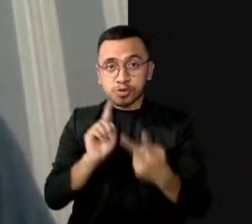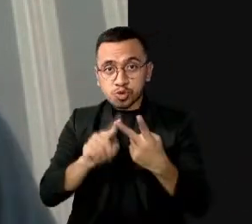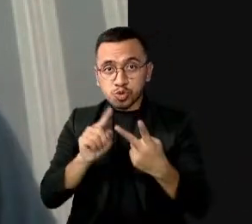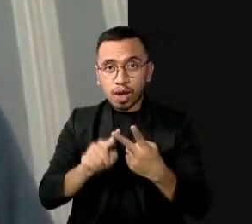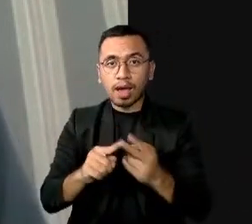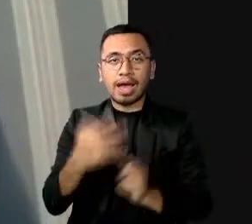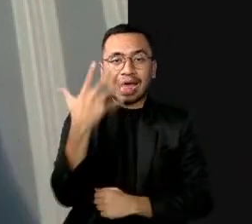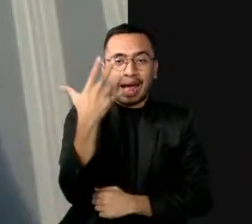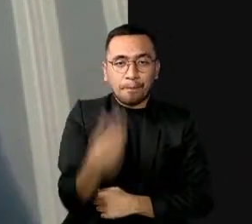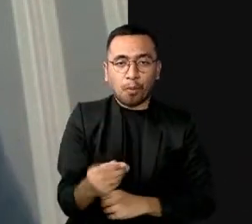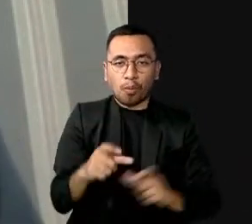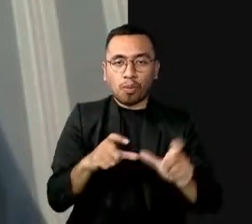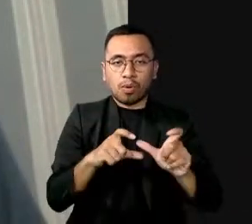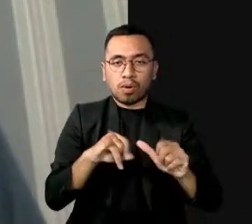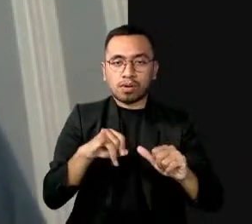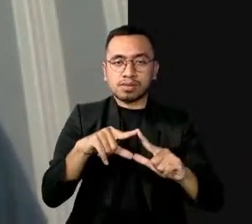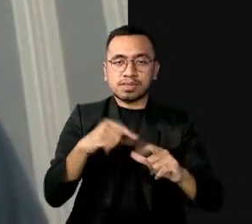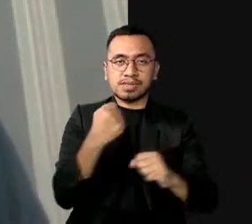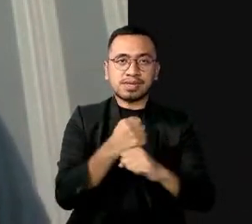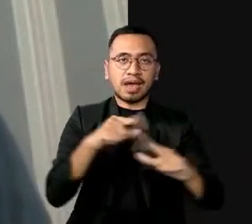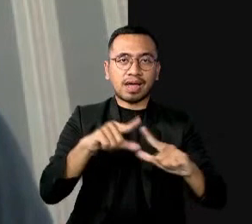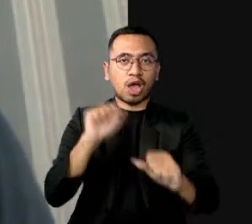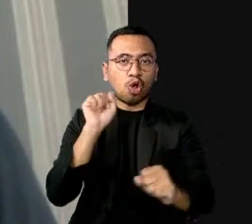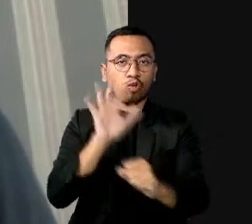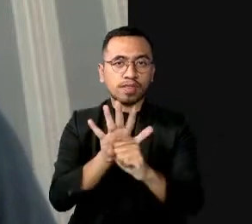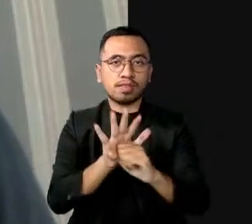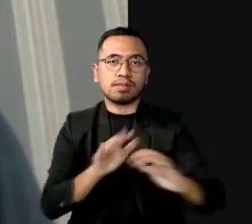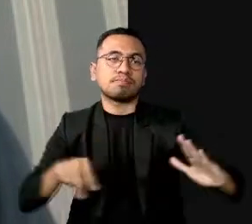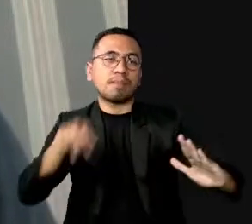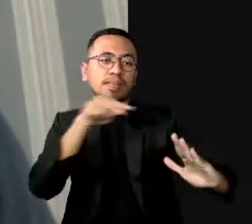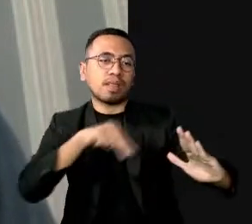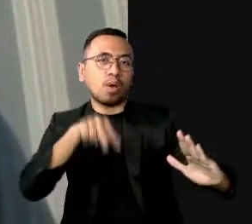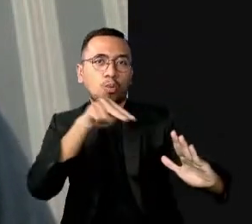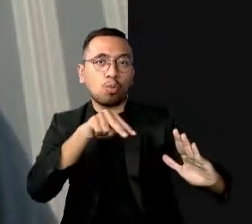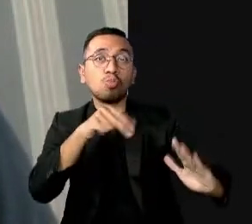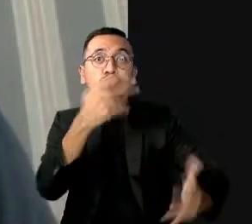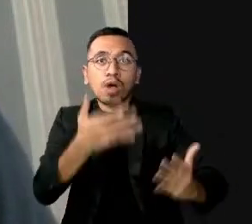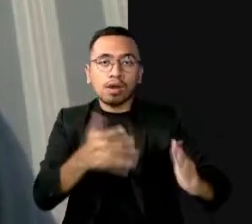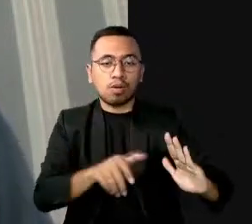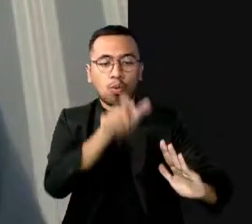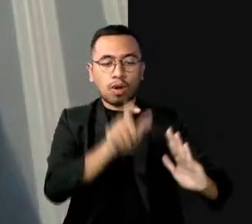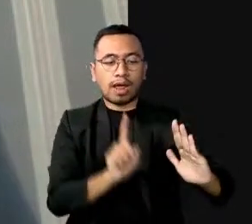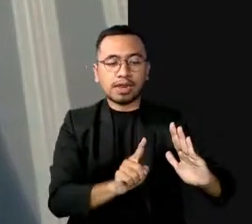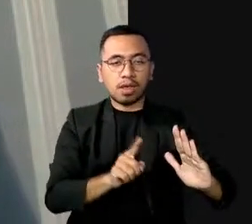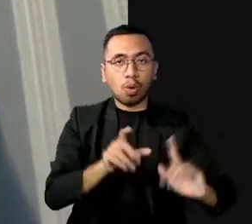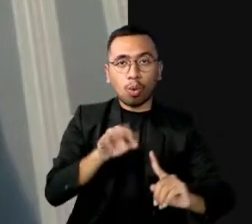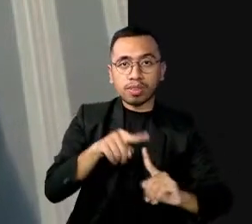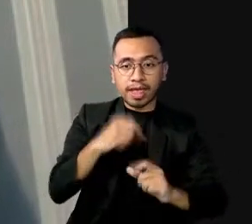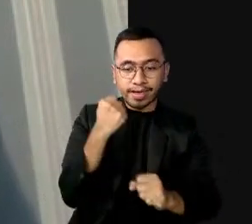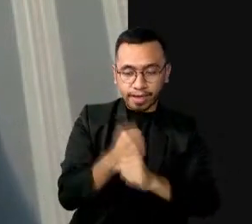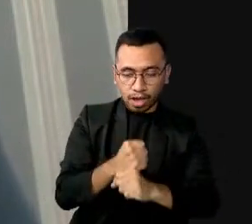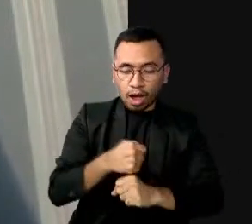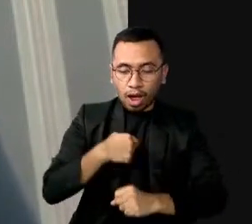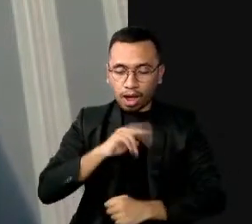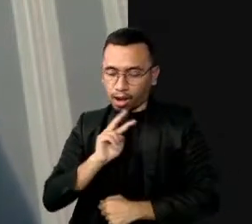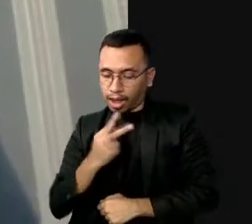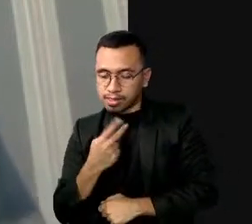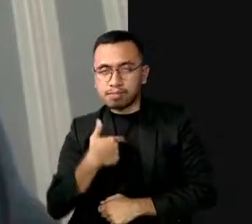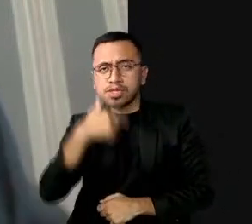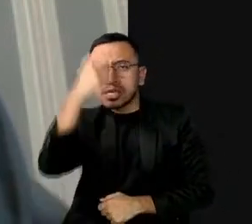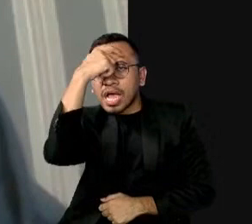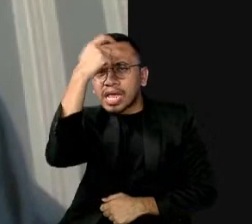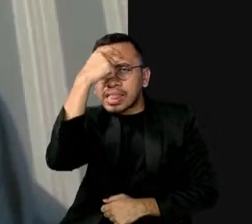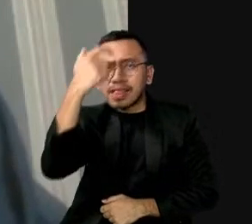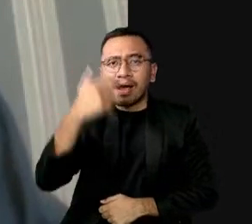memantau mereka ketika misalnya ada meningkat menjadi gejala-gejala maka dilakukan commcare sambil